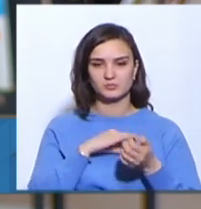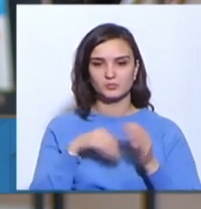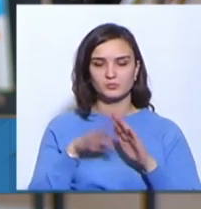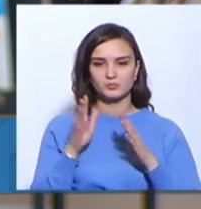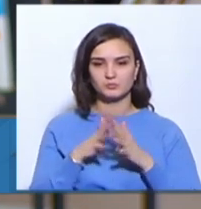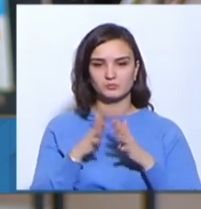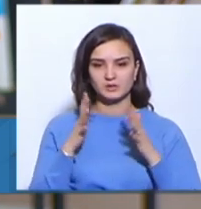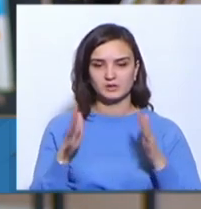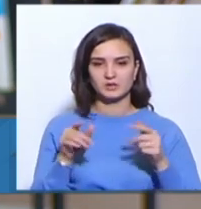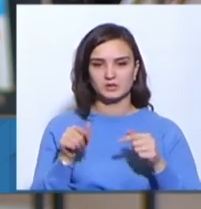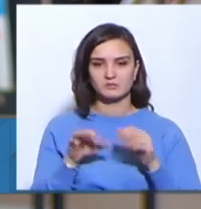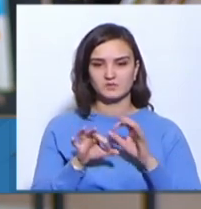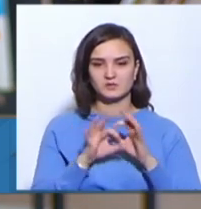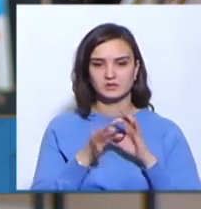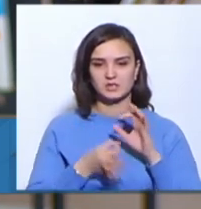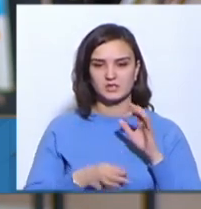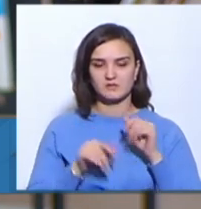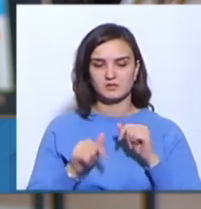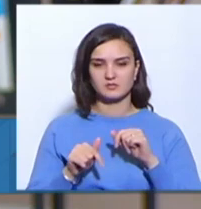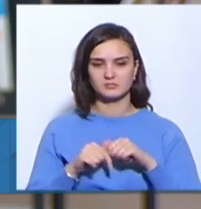არის მსხვილ ნაწლავის